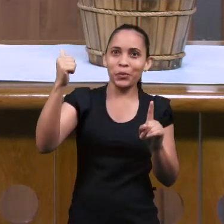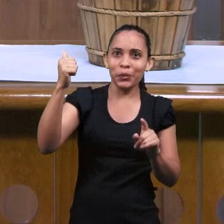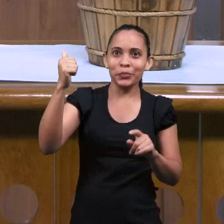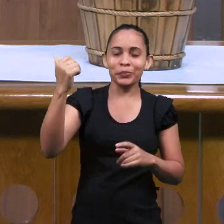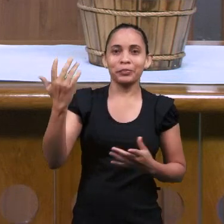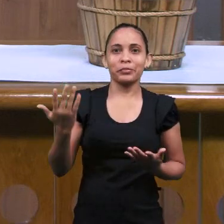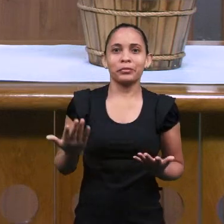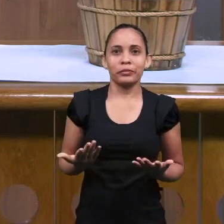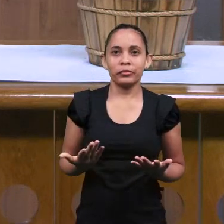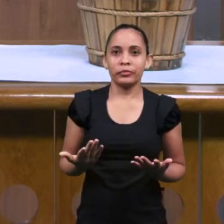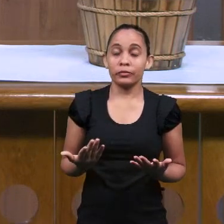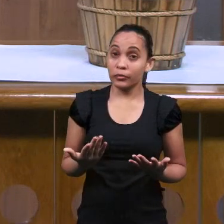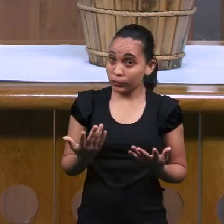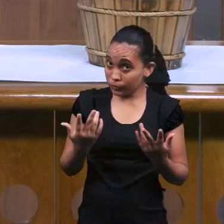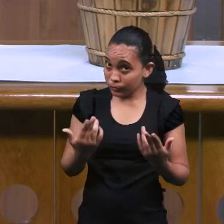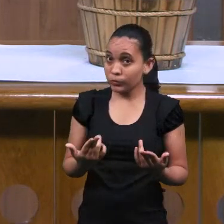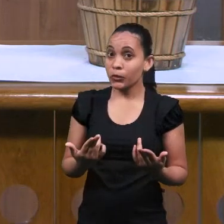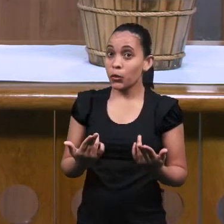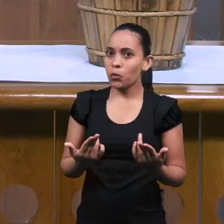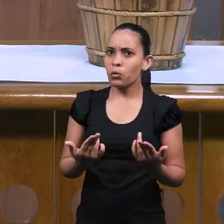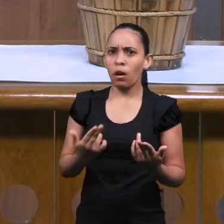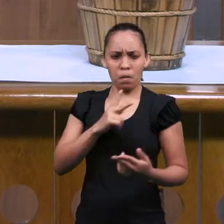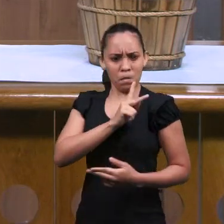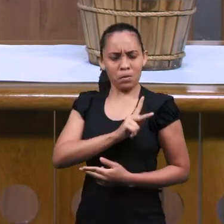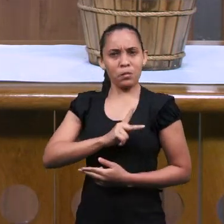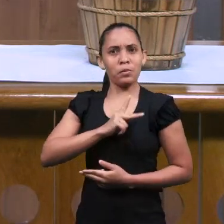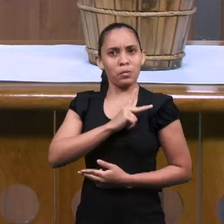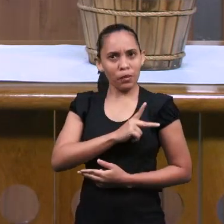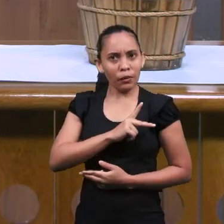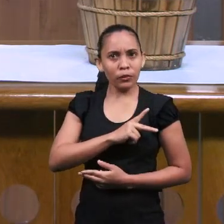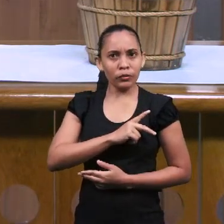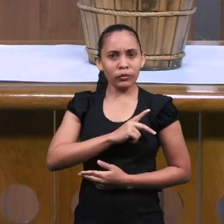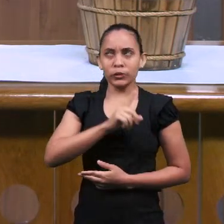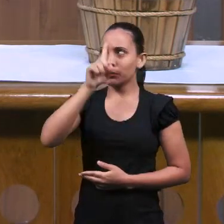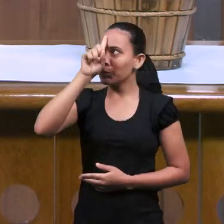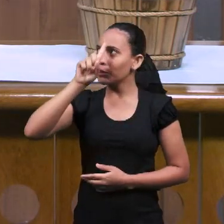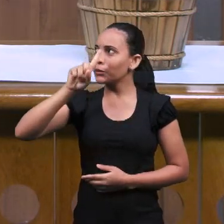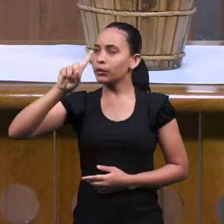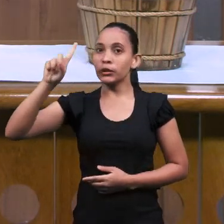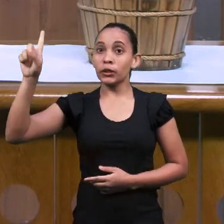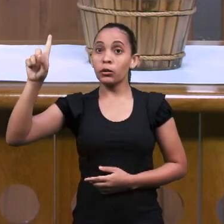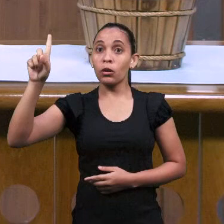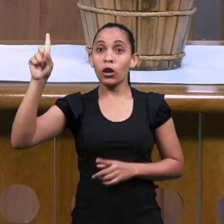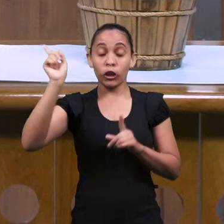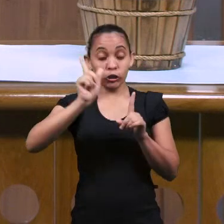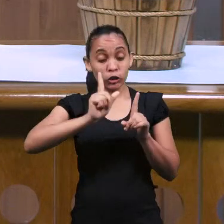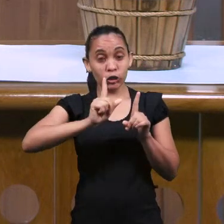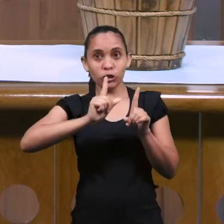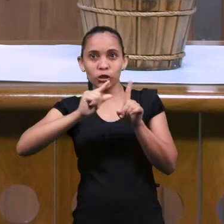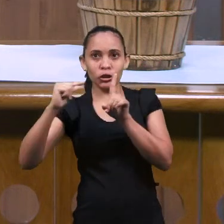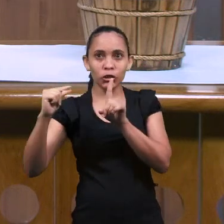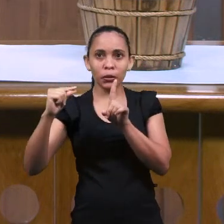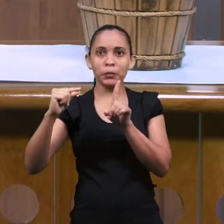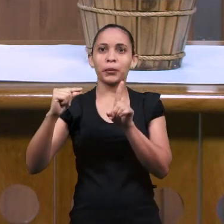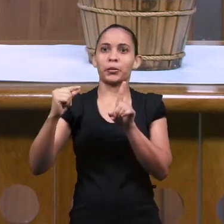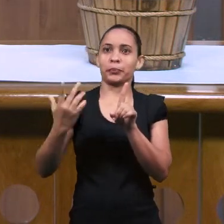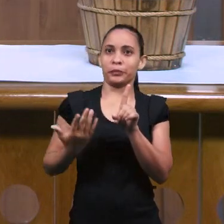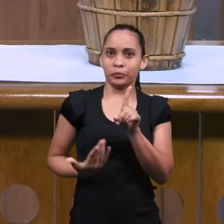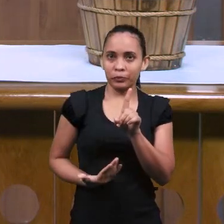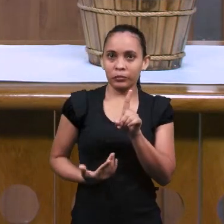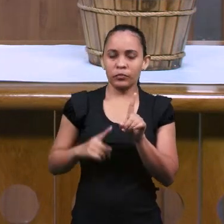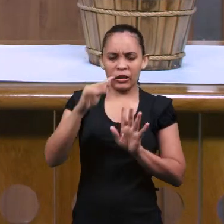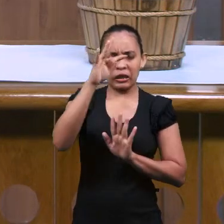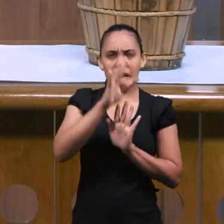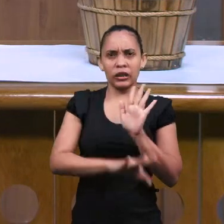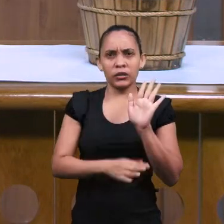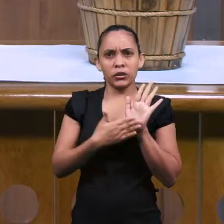lequel il m'a appelé, il m'a séparé, regardez, il parle du ventre maternel ici, et